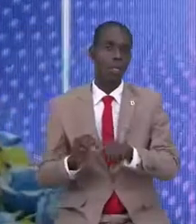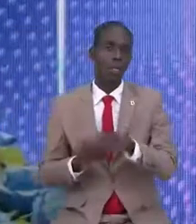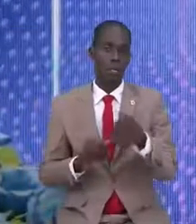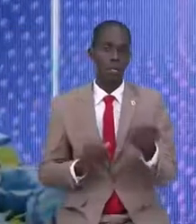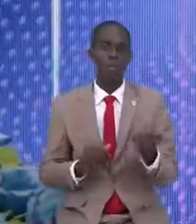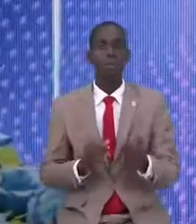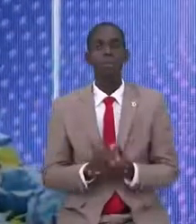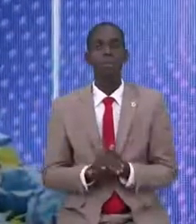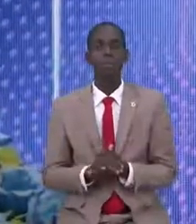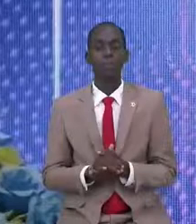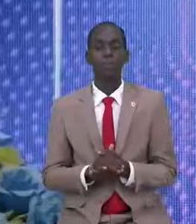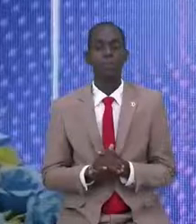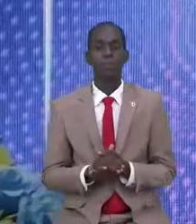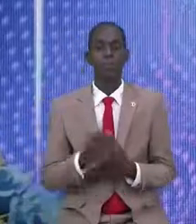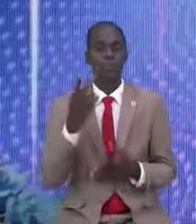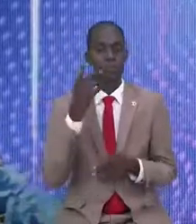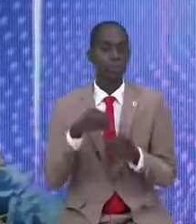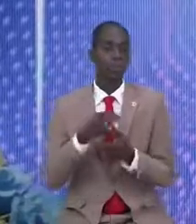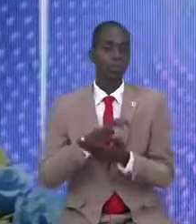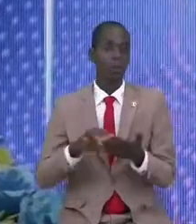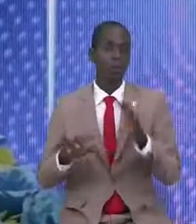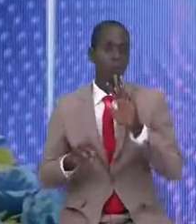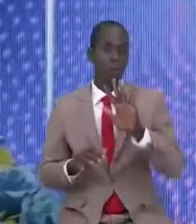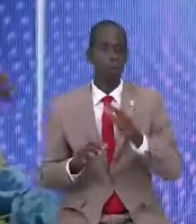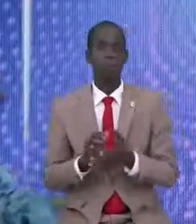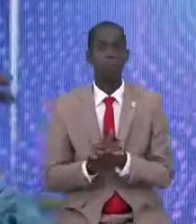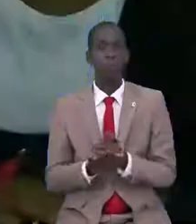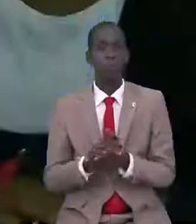rapport à autrui. Verset 5.